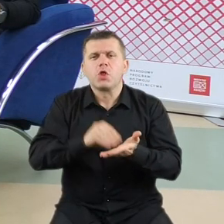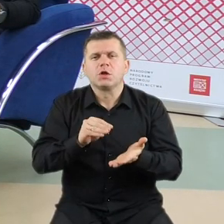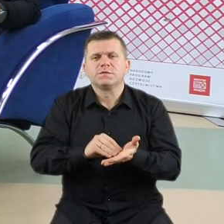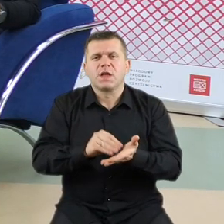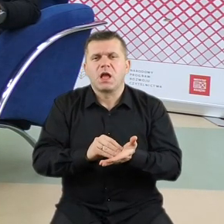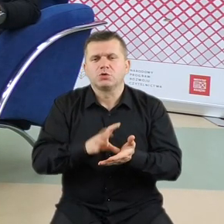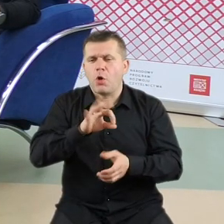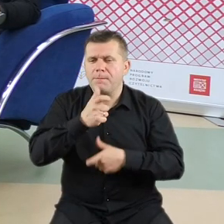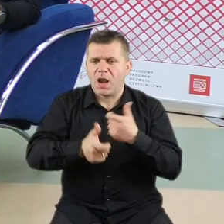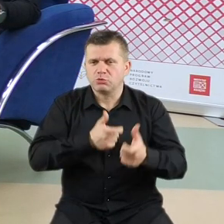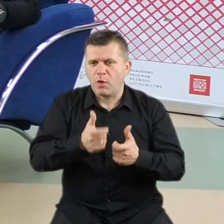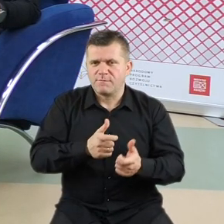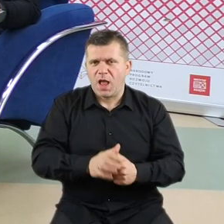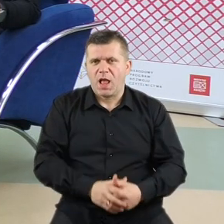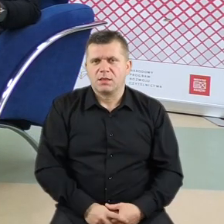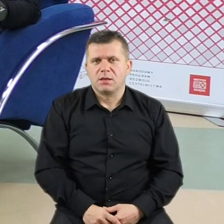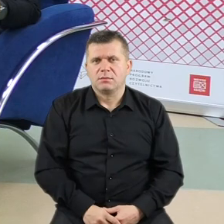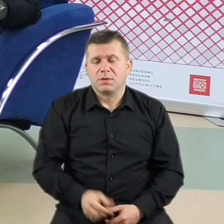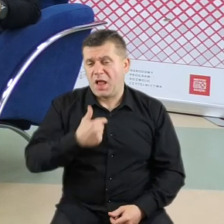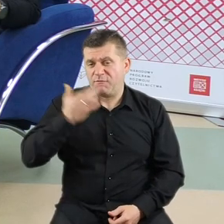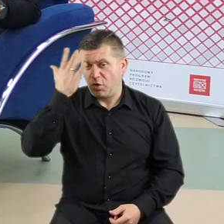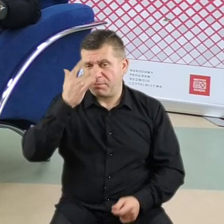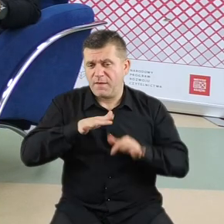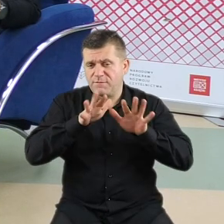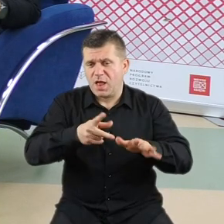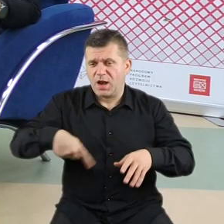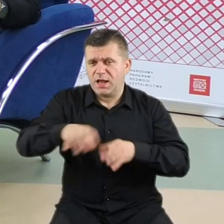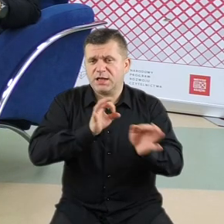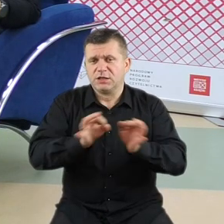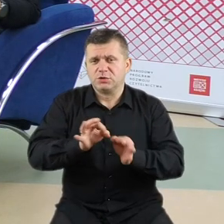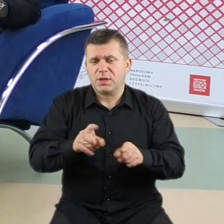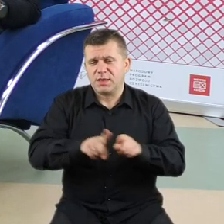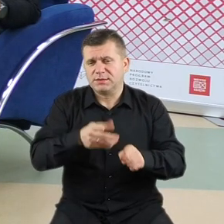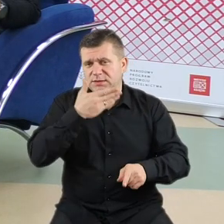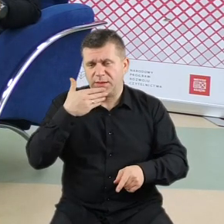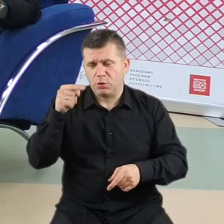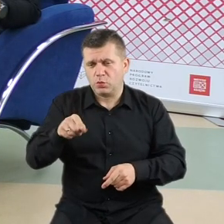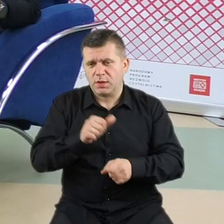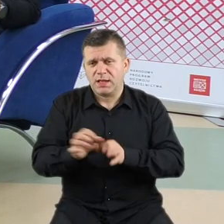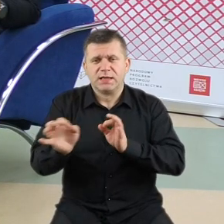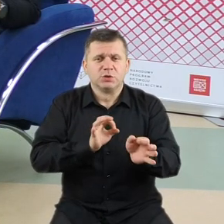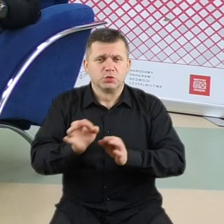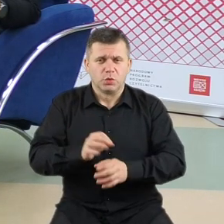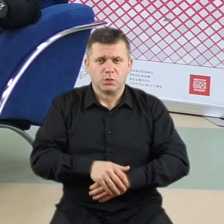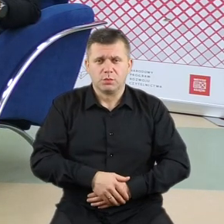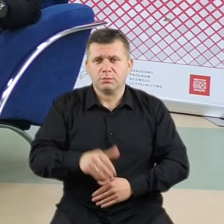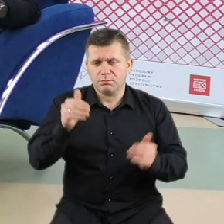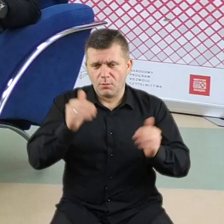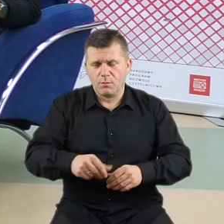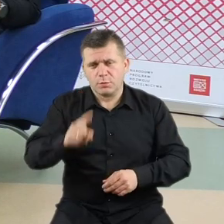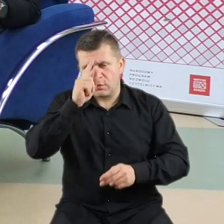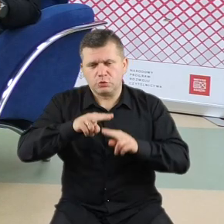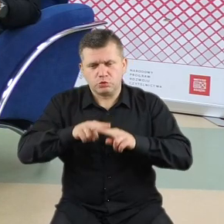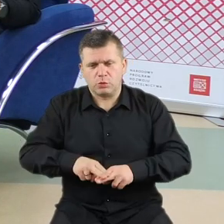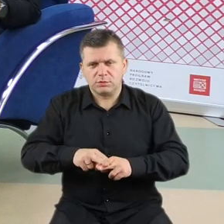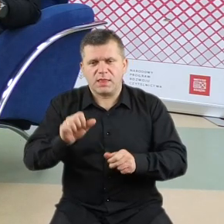i jakiegoś takiego opracowywania ich? Bo wyobrażam sobie, że wiele z tych historii, których pewnie też nie ma tutaj, to są takie historie, które mogą zostać z